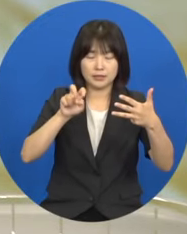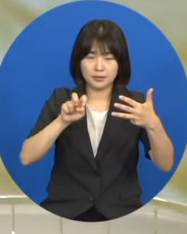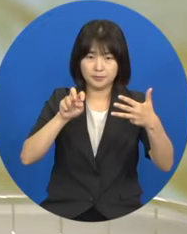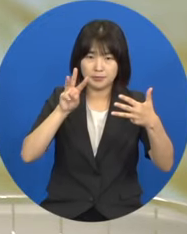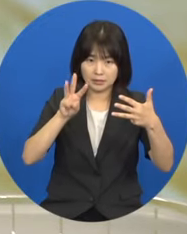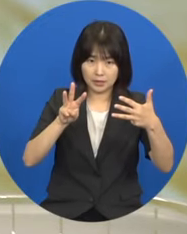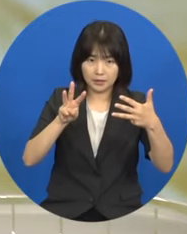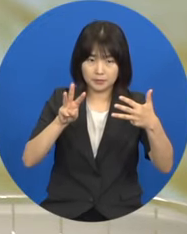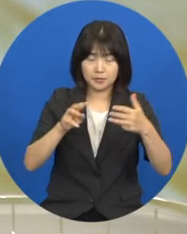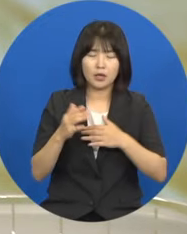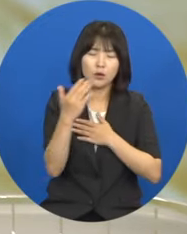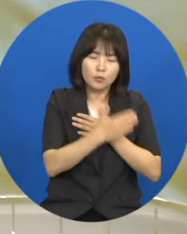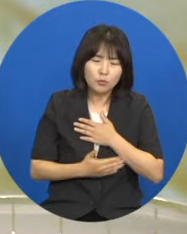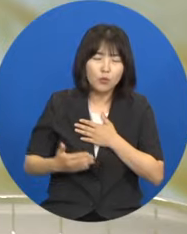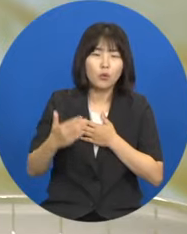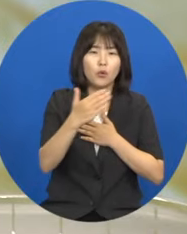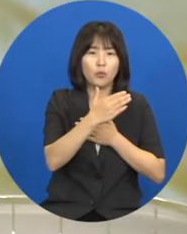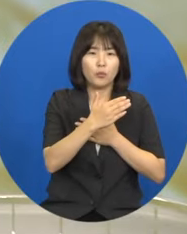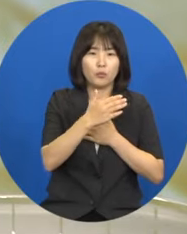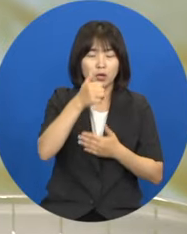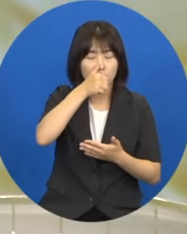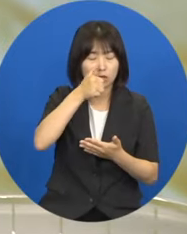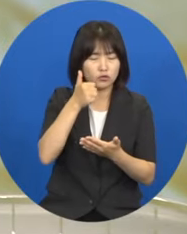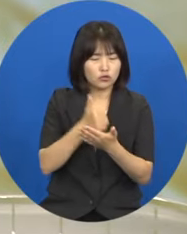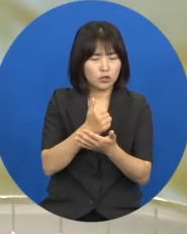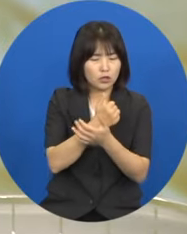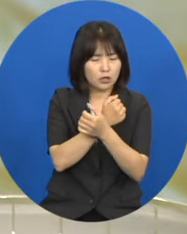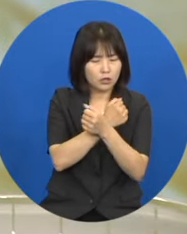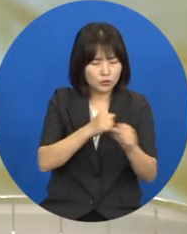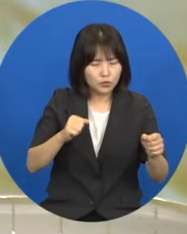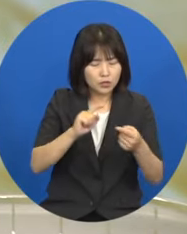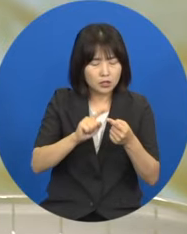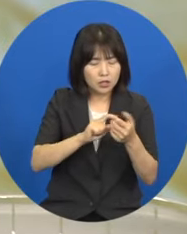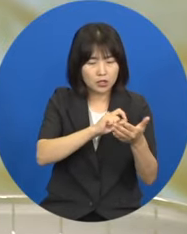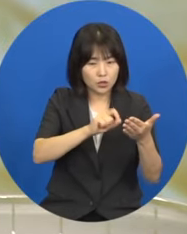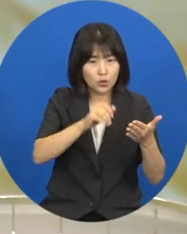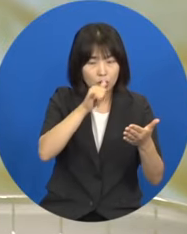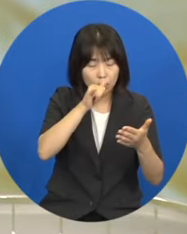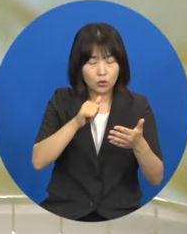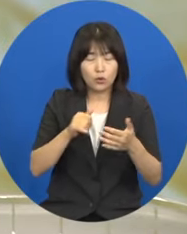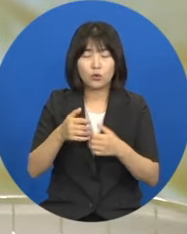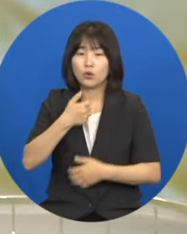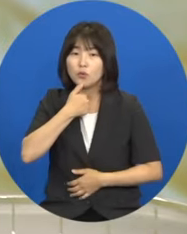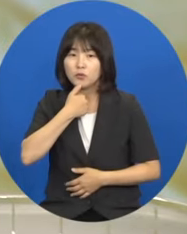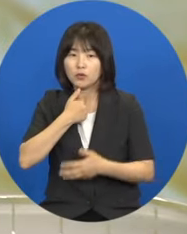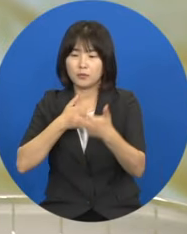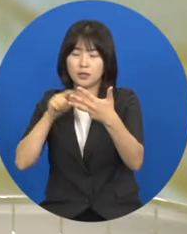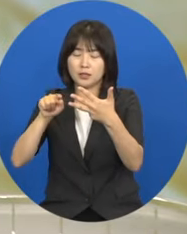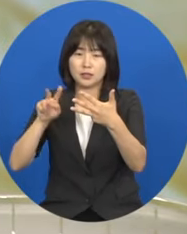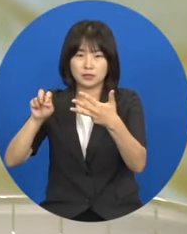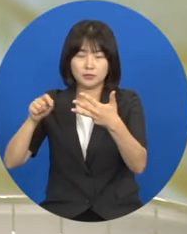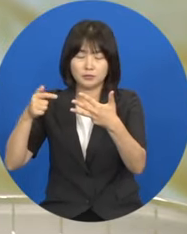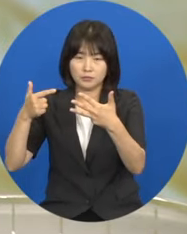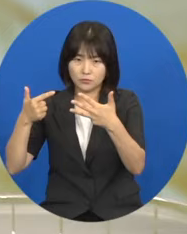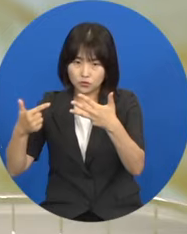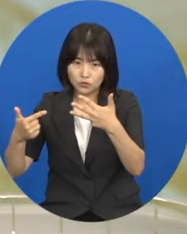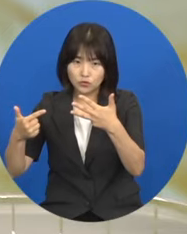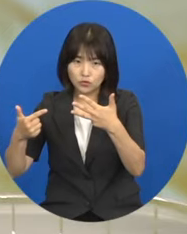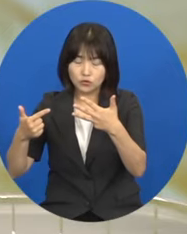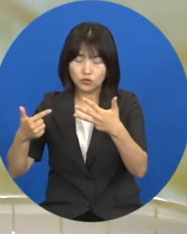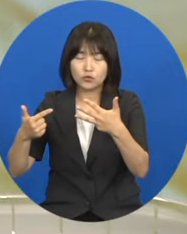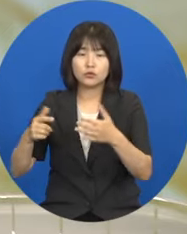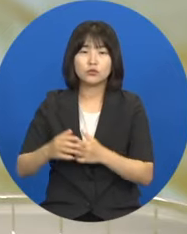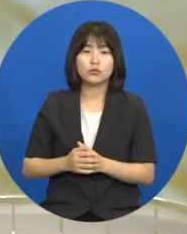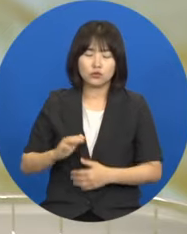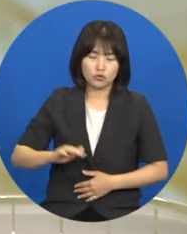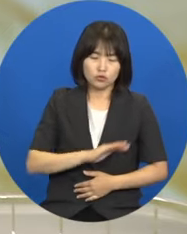23절에 몸의 속량에 대해서 기록한 것이고, 로마서 8장 26절에 우리의 약함은 곧 우리